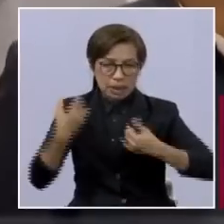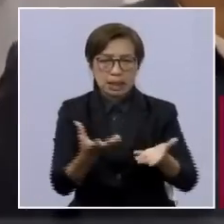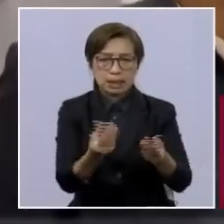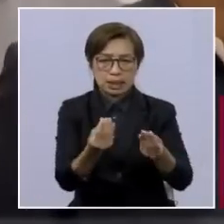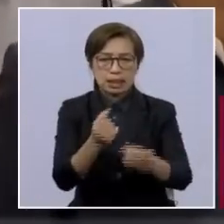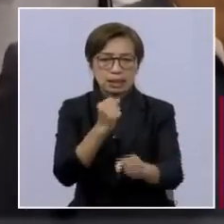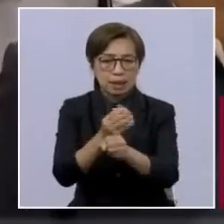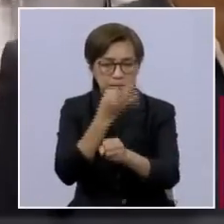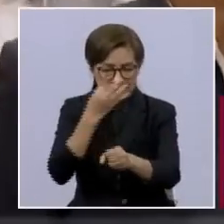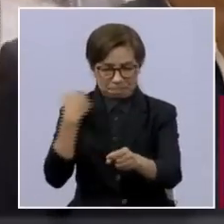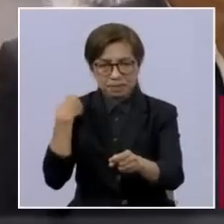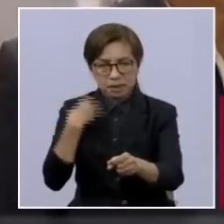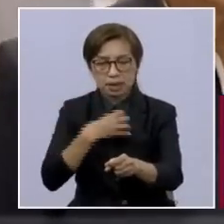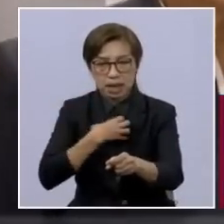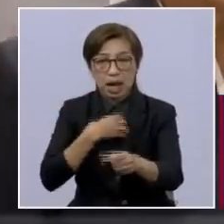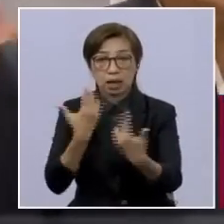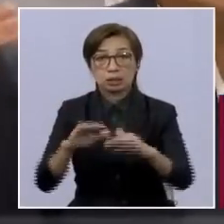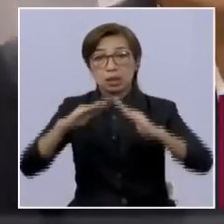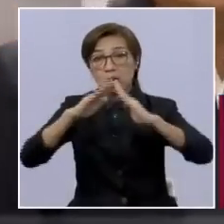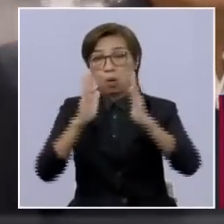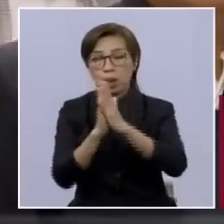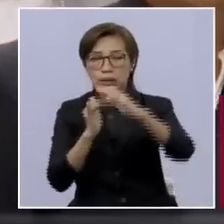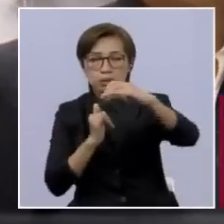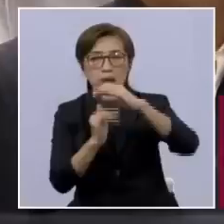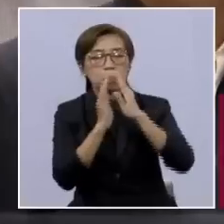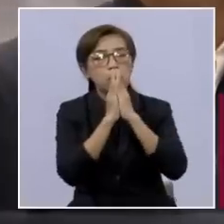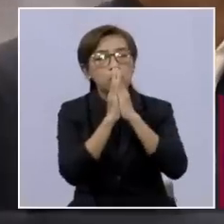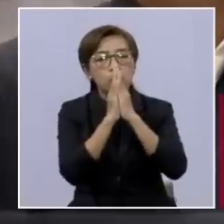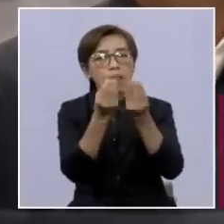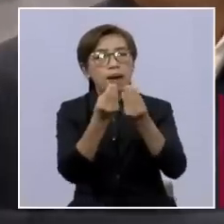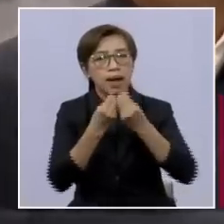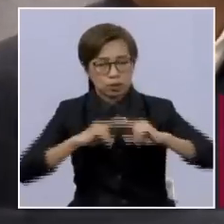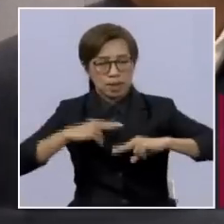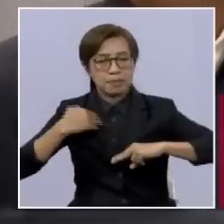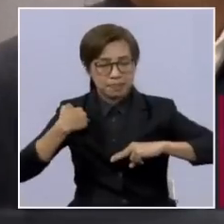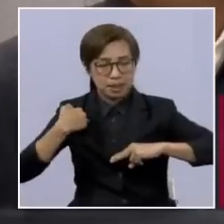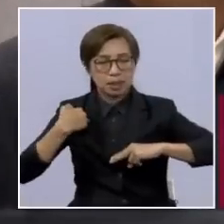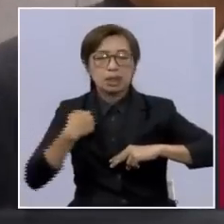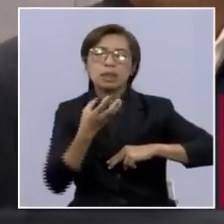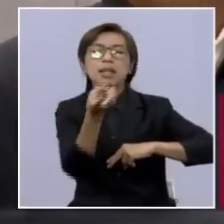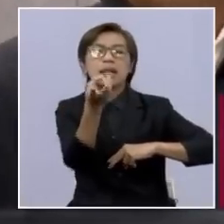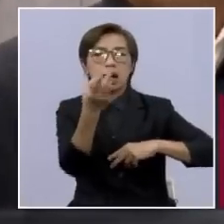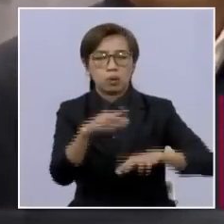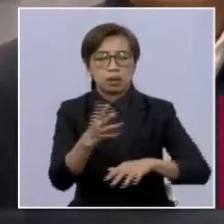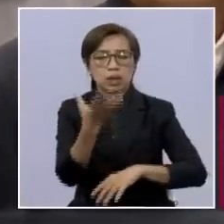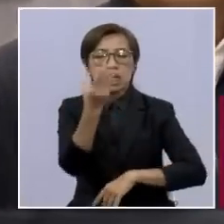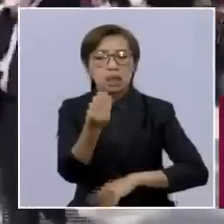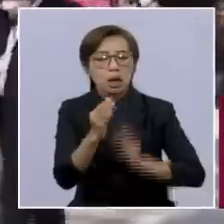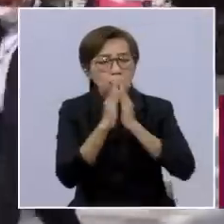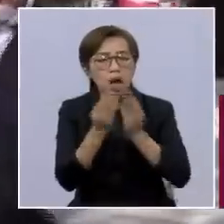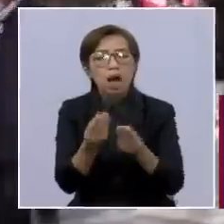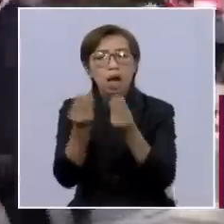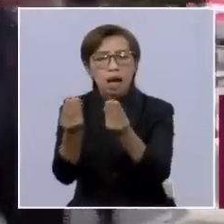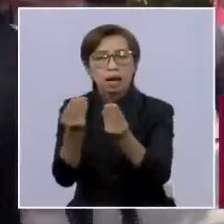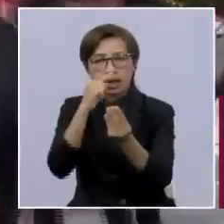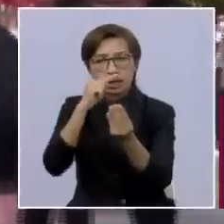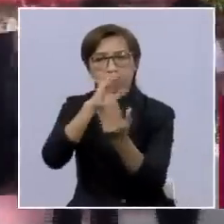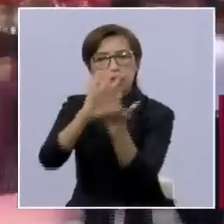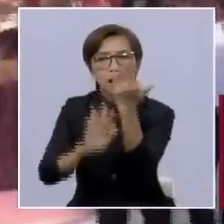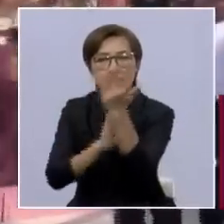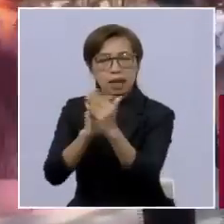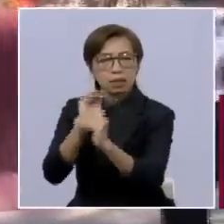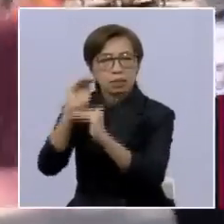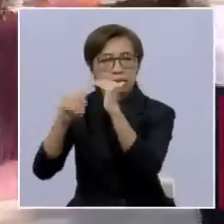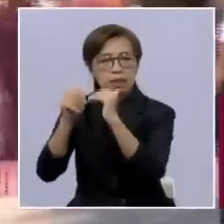ทางไปไหว้พระอธิษฐานให้ตนเองก็มีนิดหน่อยที่เหลือก็ให้ประเทศชาติปลอดภัยโดยเฉพาะชาวนครศรีทุกค